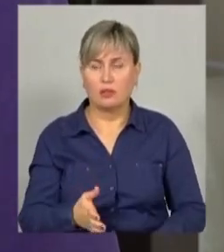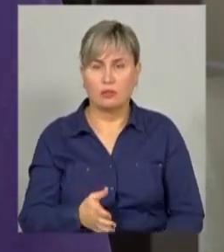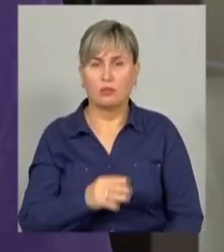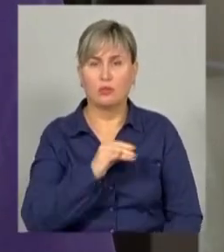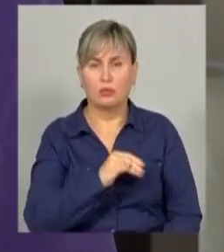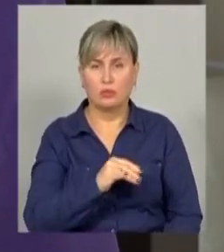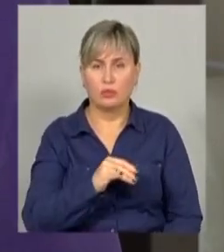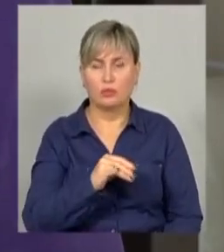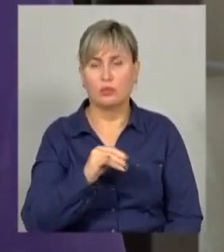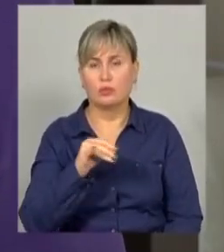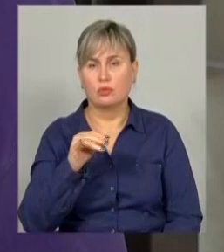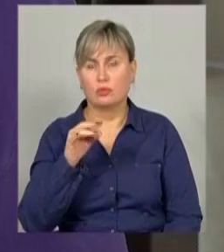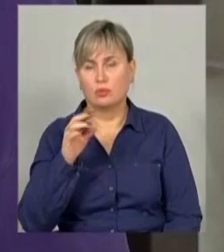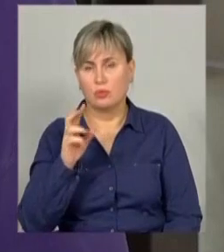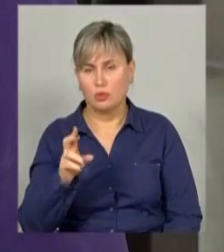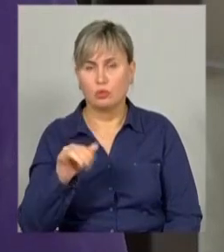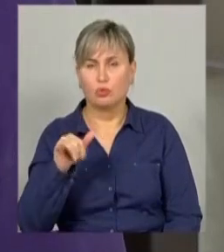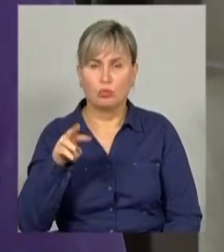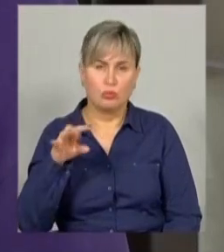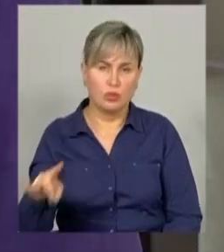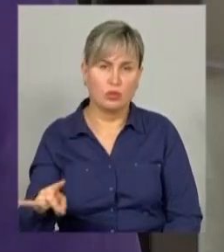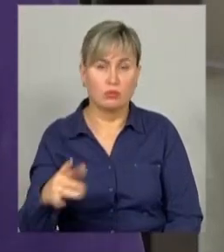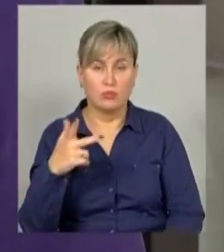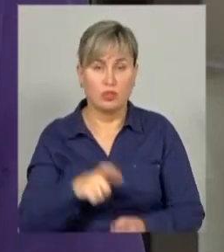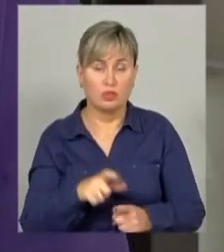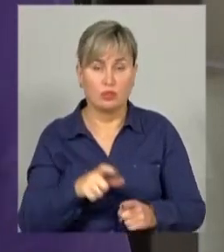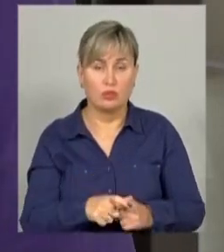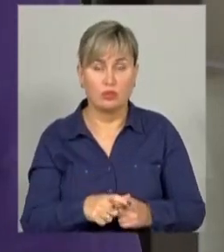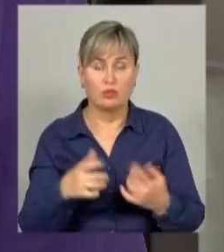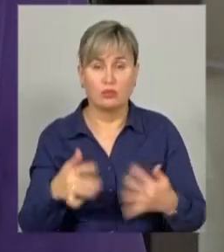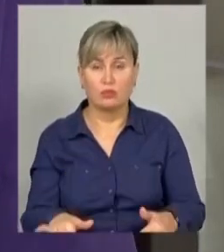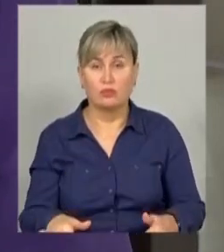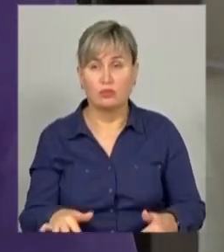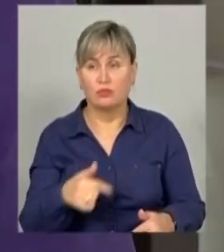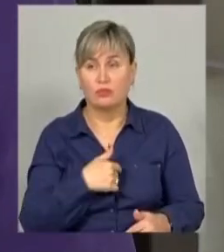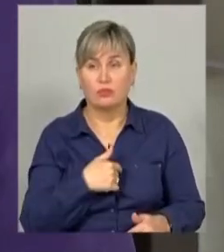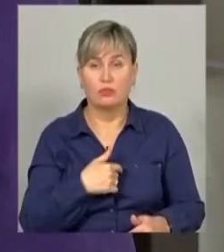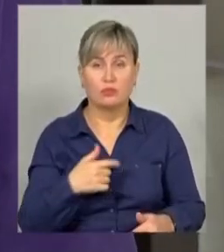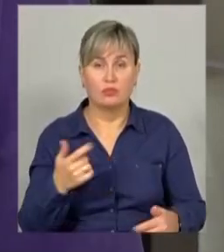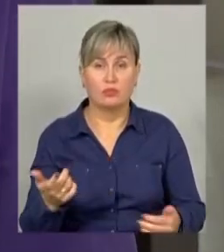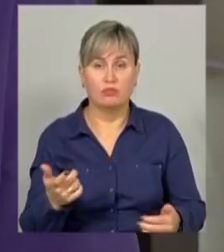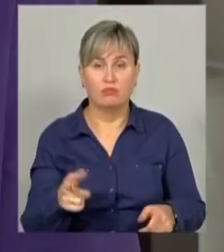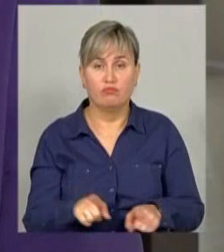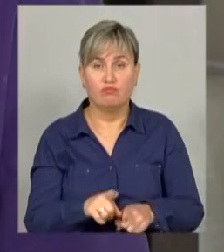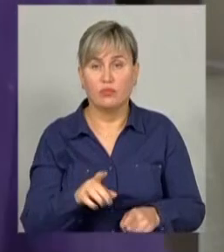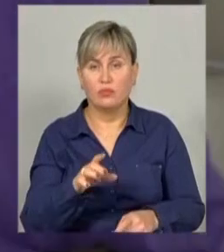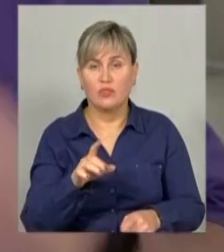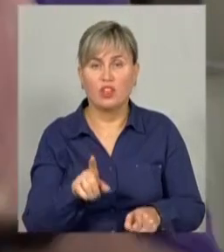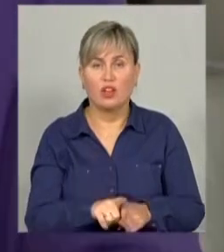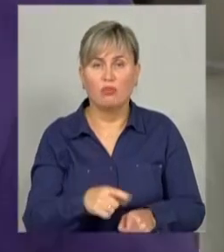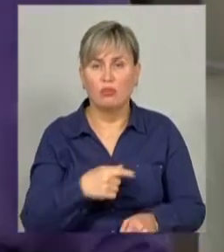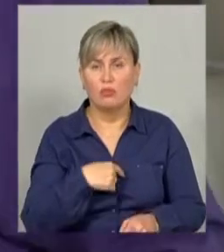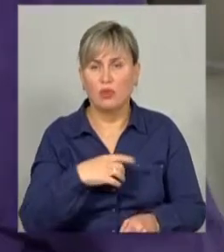все три слова Я помню что я как от этого сообщения как от какой-то от волка злого